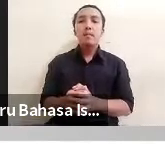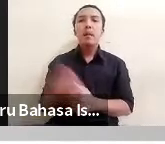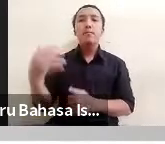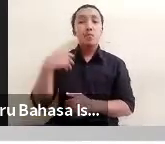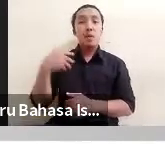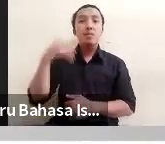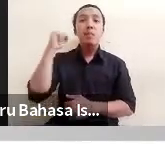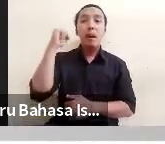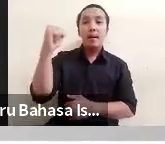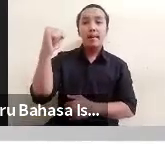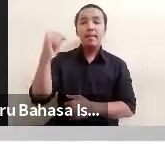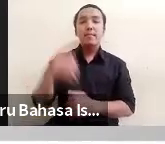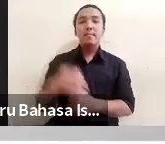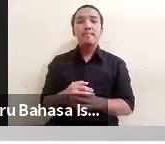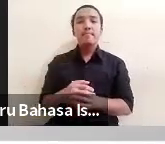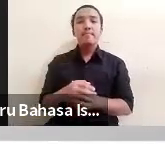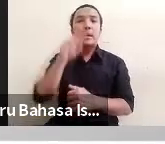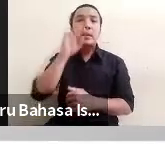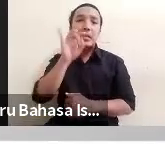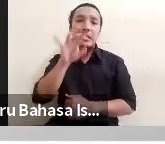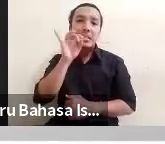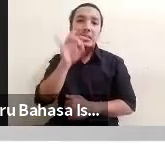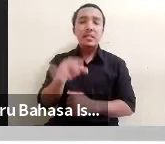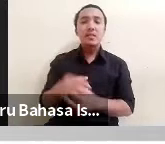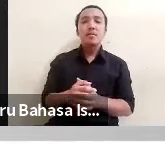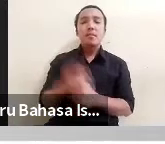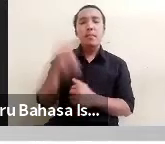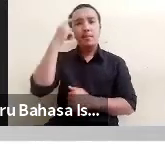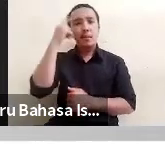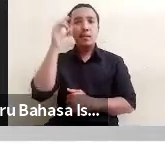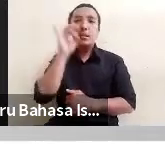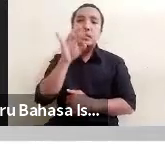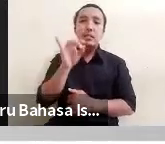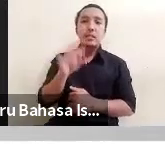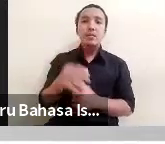semangat kritis gitu ya, pemikiran kritis terhadap